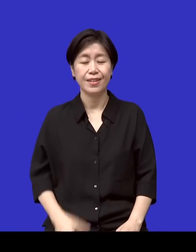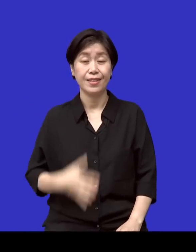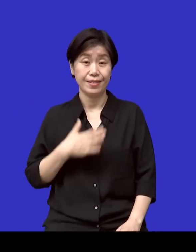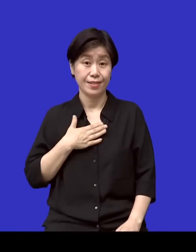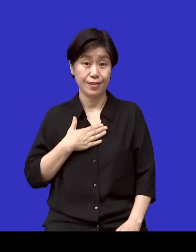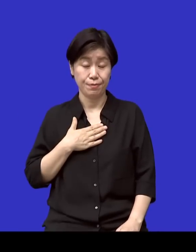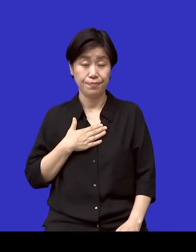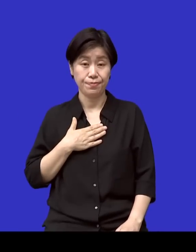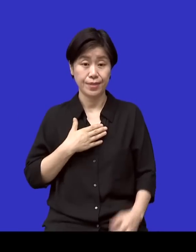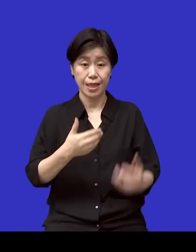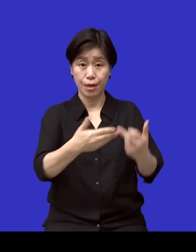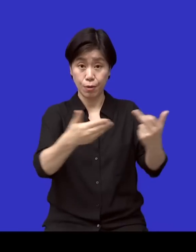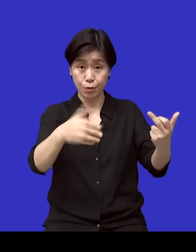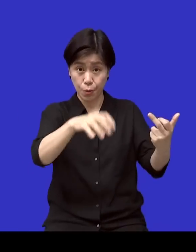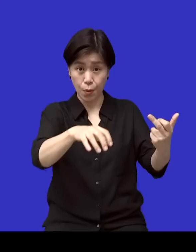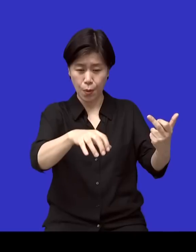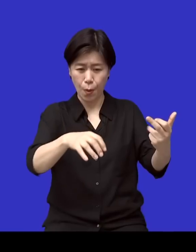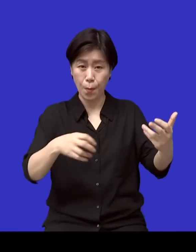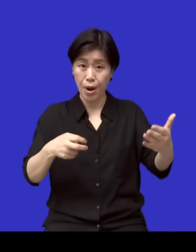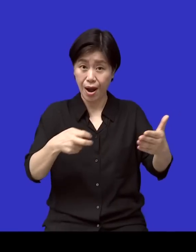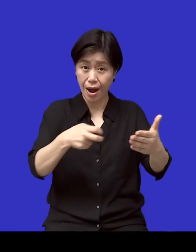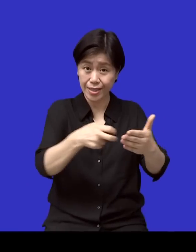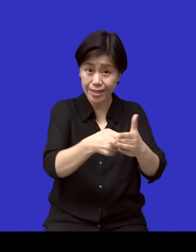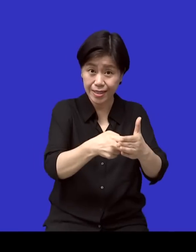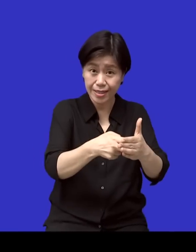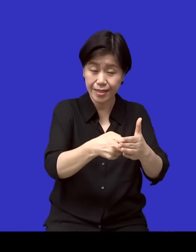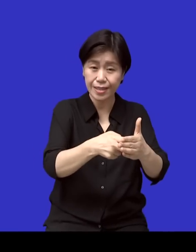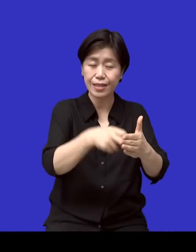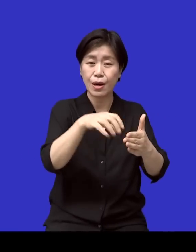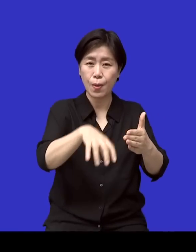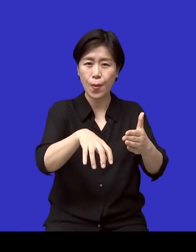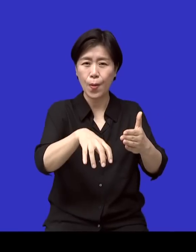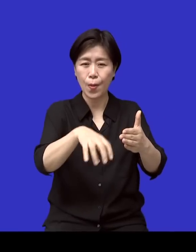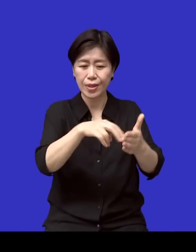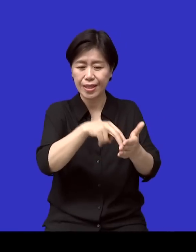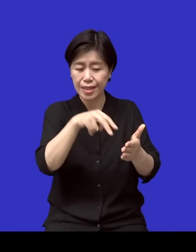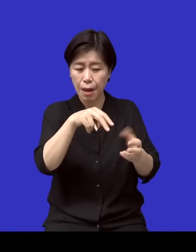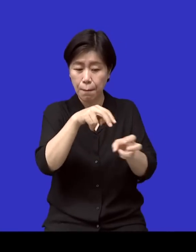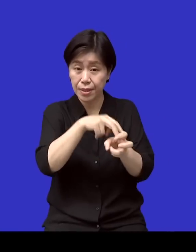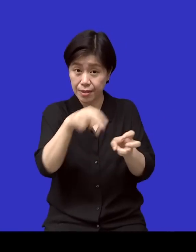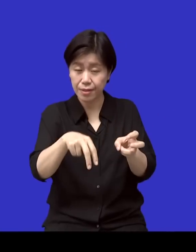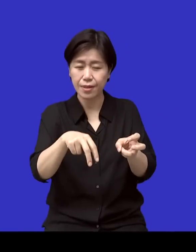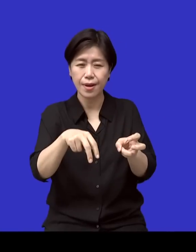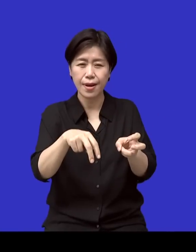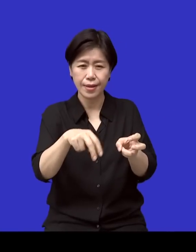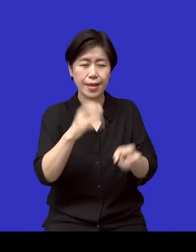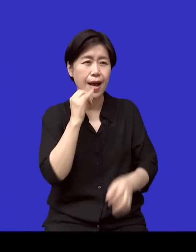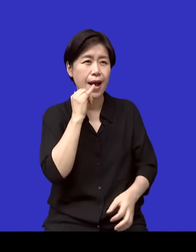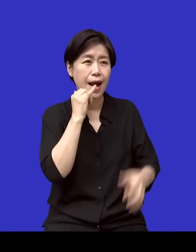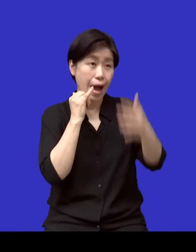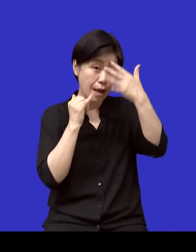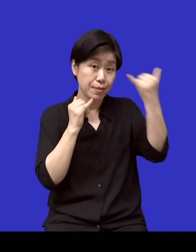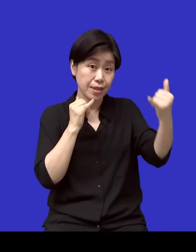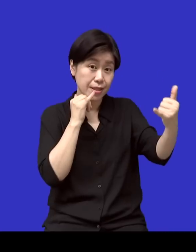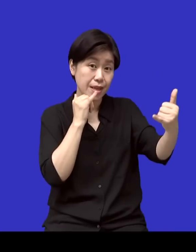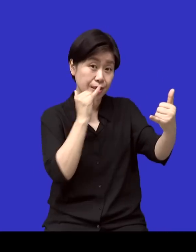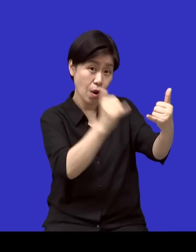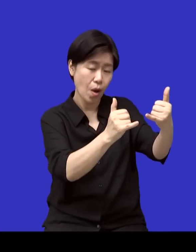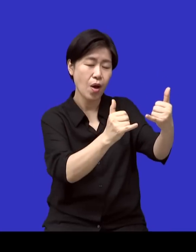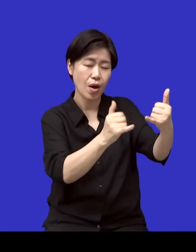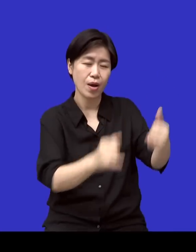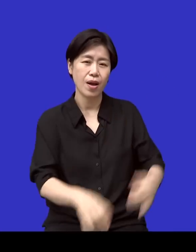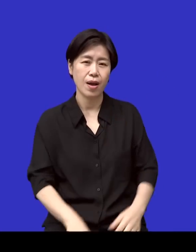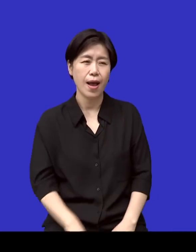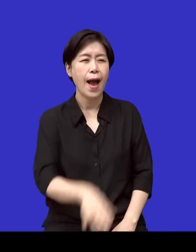그 공중전화에다가 할머니 전화한테 전화를 하고 네. 할머니 나 지금 여기 버스 정류장이야